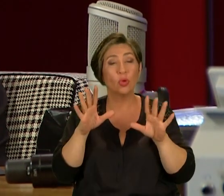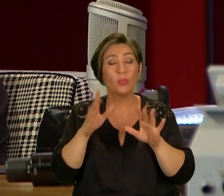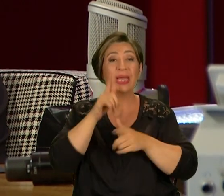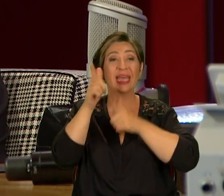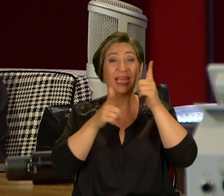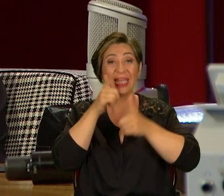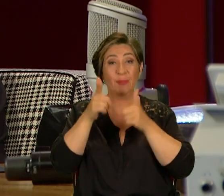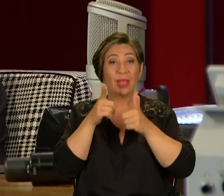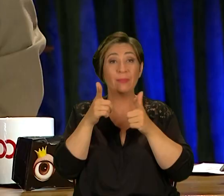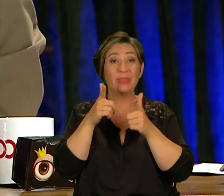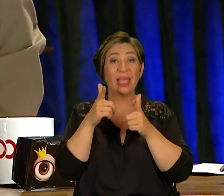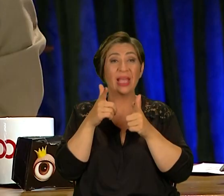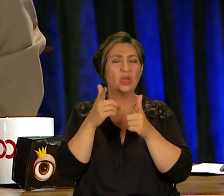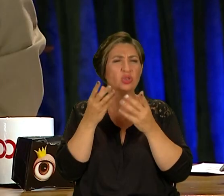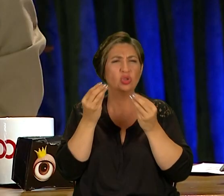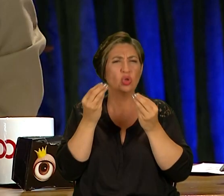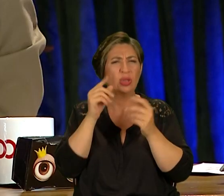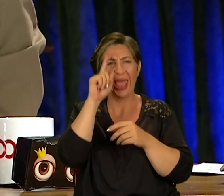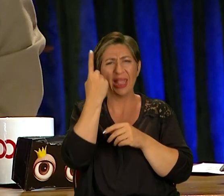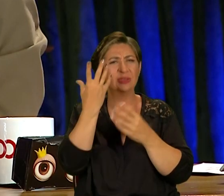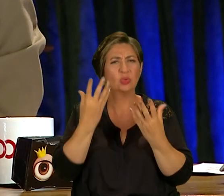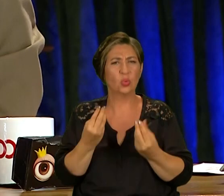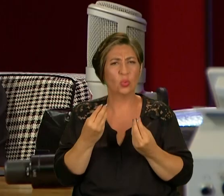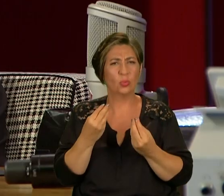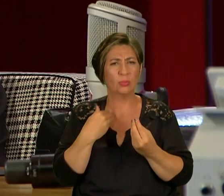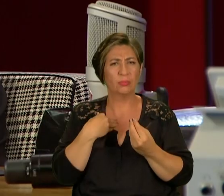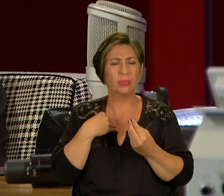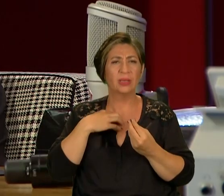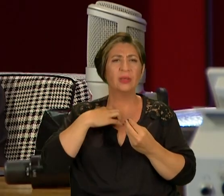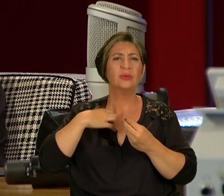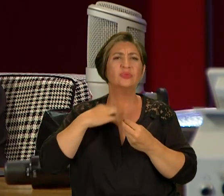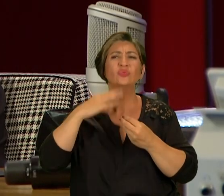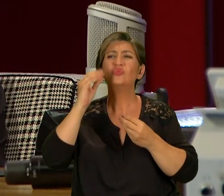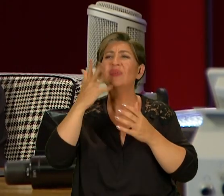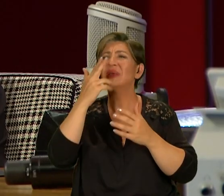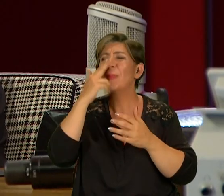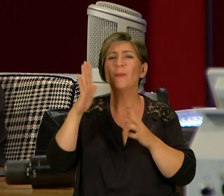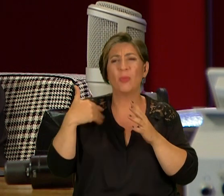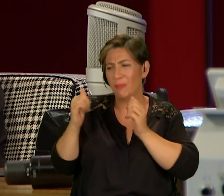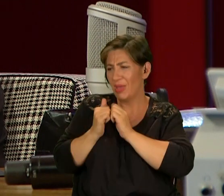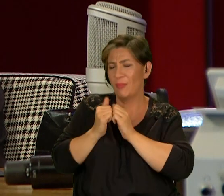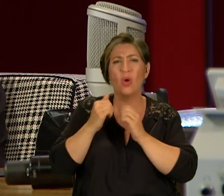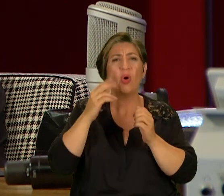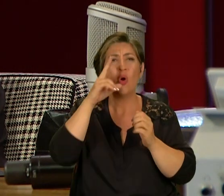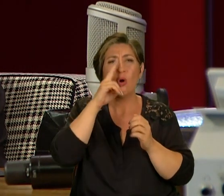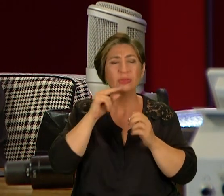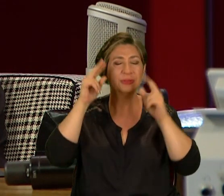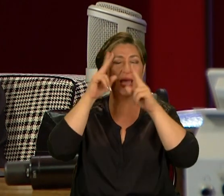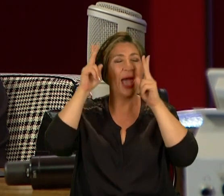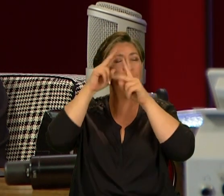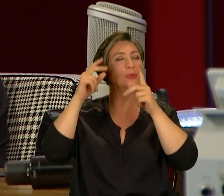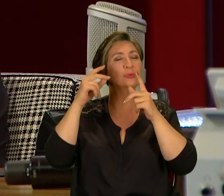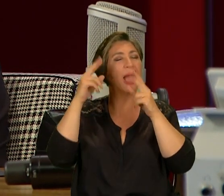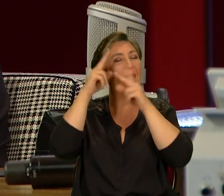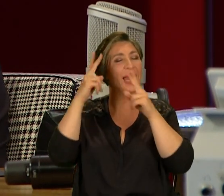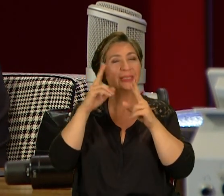kliplerimde genelde çoğunda yalnız oluyorum. Pek hoşlanmıyorum daha doğrusu. Çünkü hoş görüntülerle hayal gücünü seyirciye